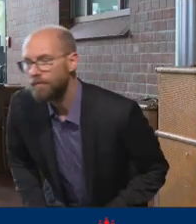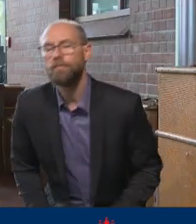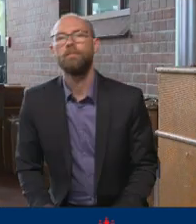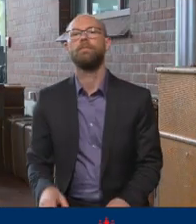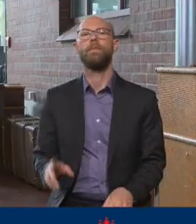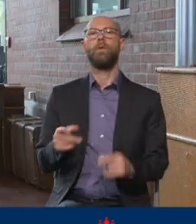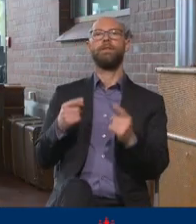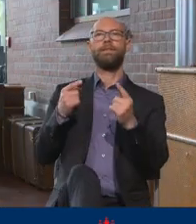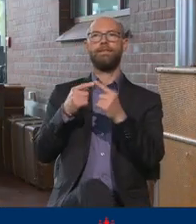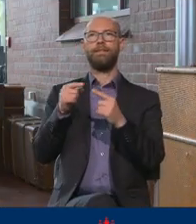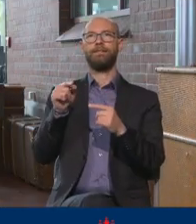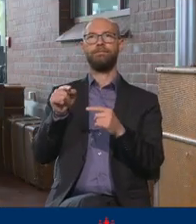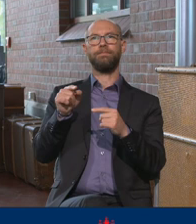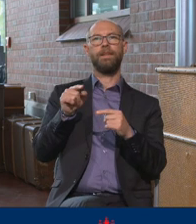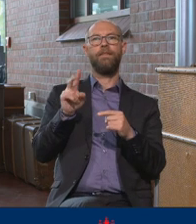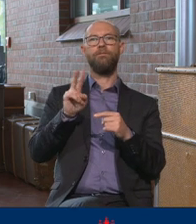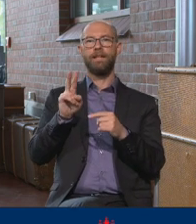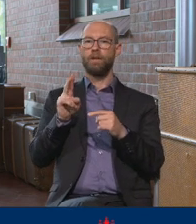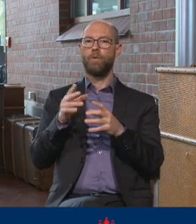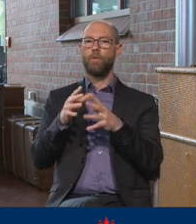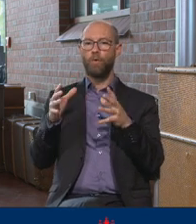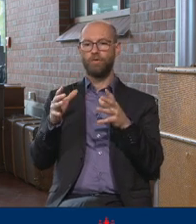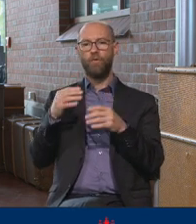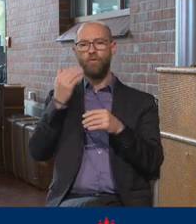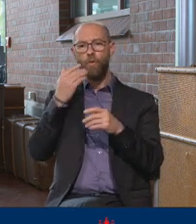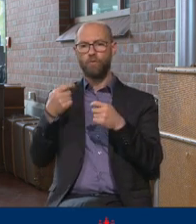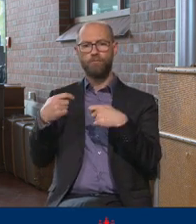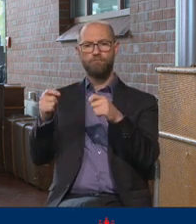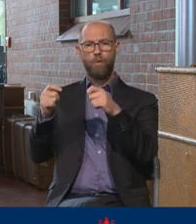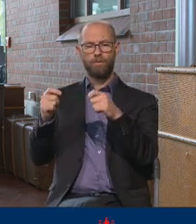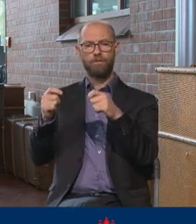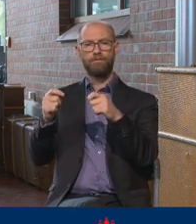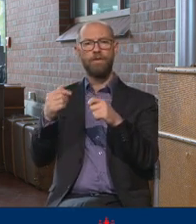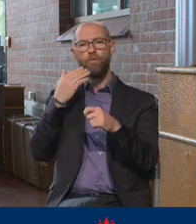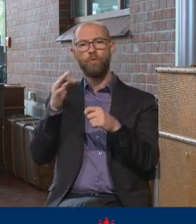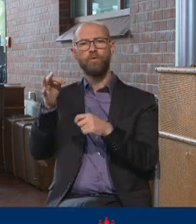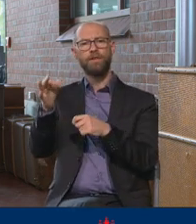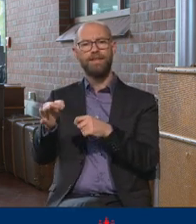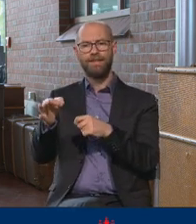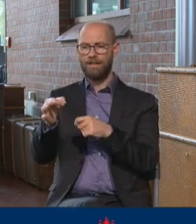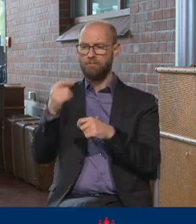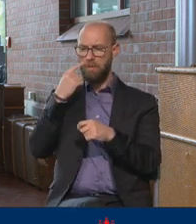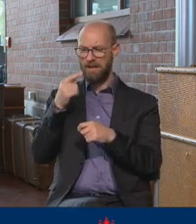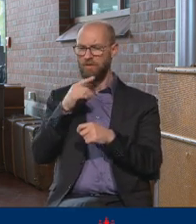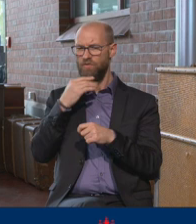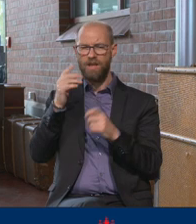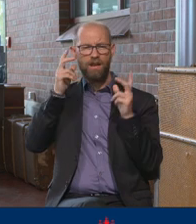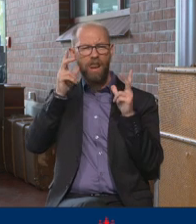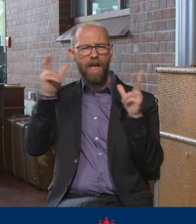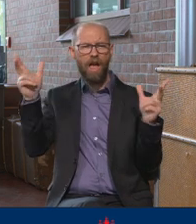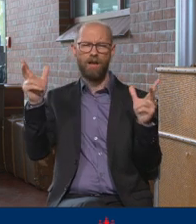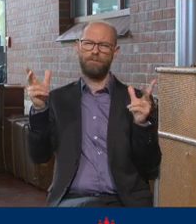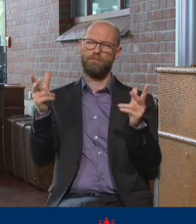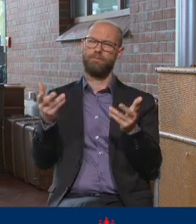insel in der mitte ist auch ermöglichte wohnnutzungen anzusiedeln an dieser stelle die ja doch momentan sehr vom lärm geprägt ist